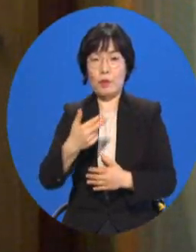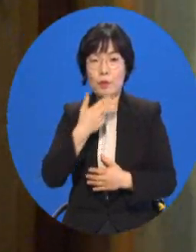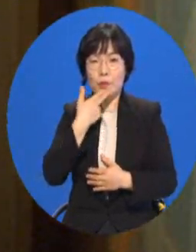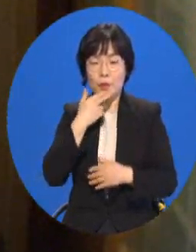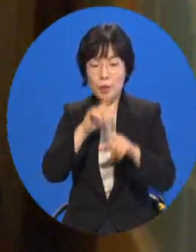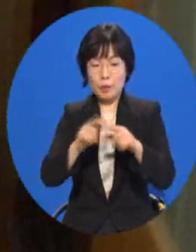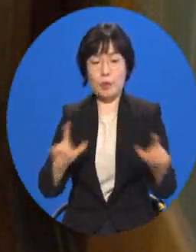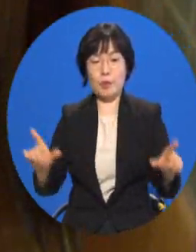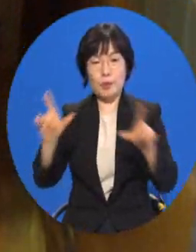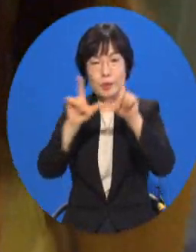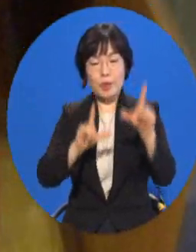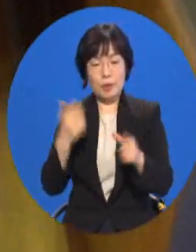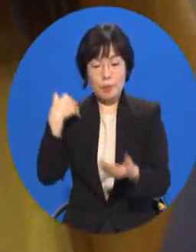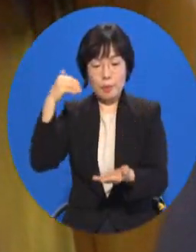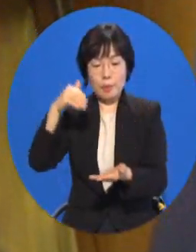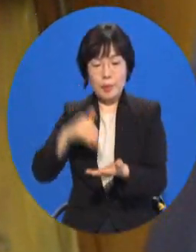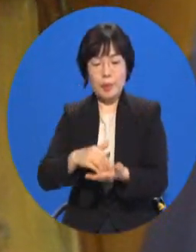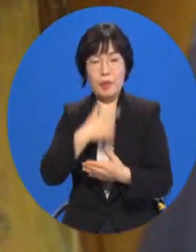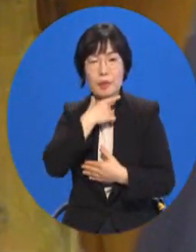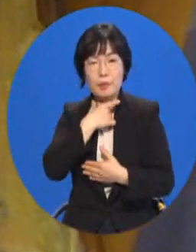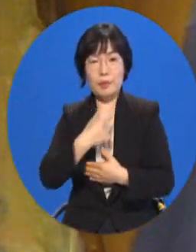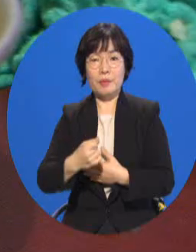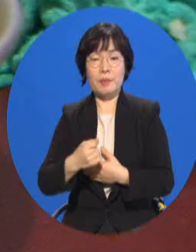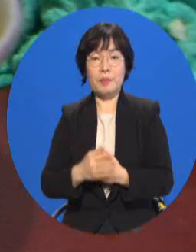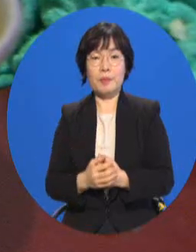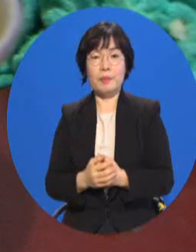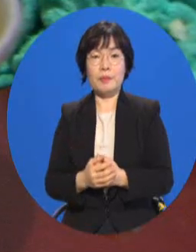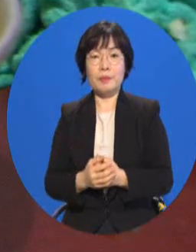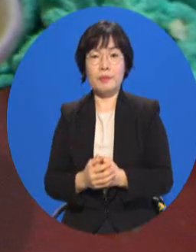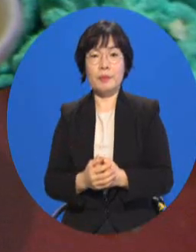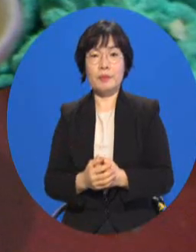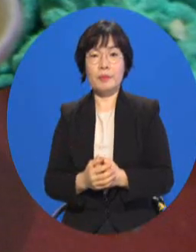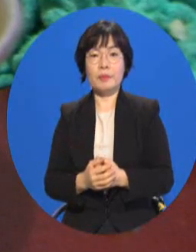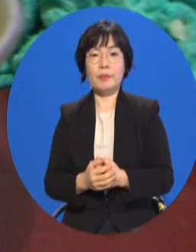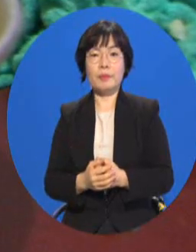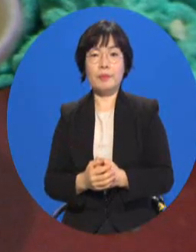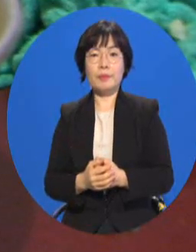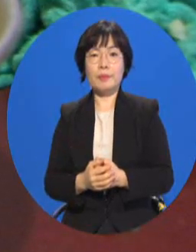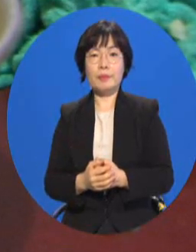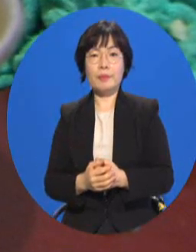일상으로 돌아가길 바라고 있습니다. MBC 뉴스 남궁욱입니다.